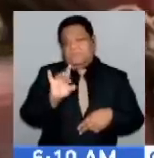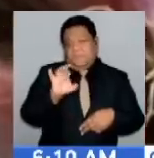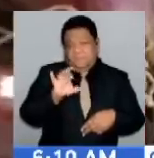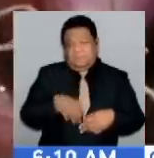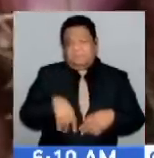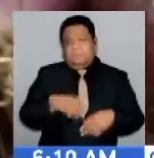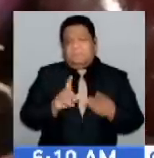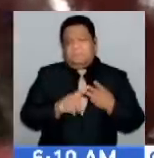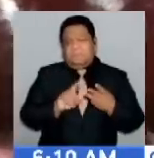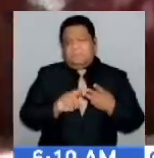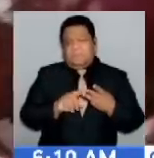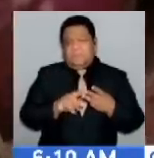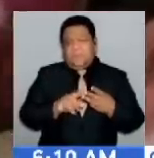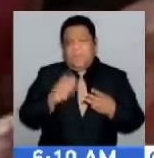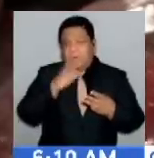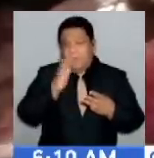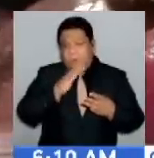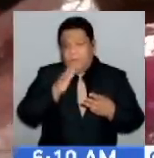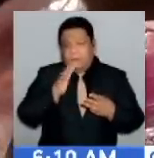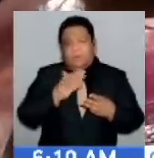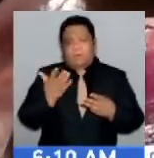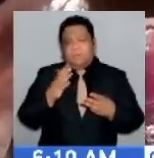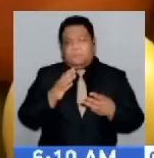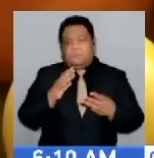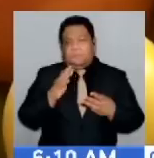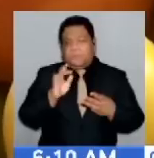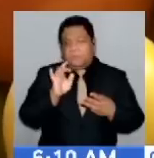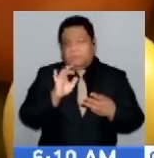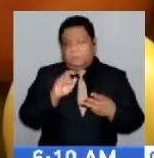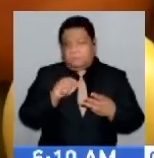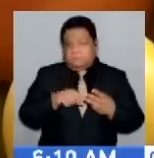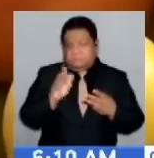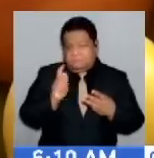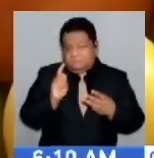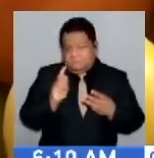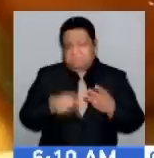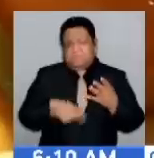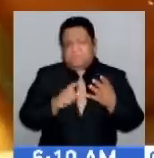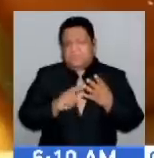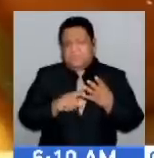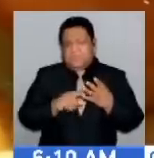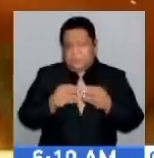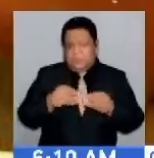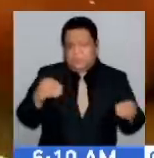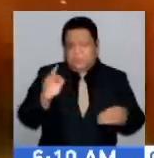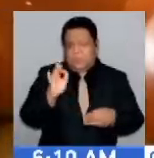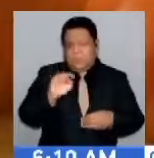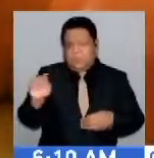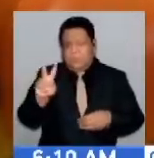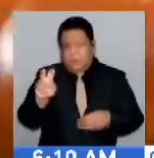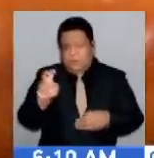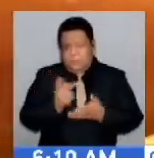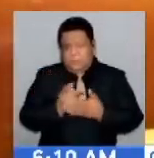po ang bawat kilo. Yung siling pansigang, umaabot ho ng 80 hanggang 240 pesos per kilo. Samantalang ang okra ay mabibili sa